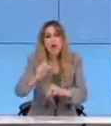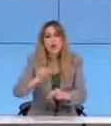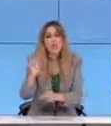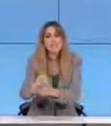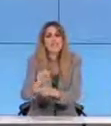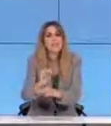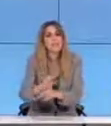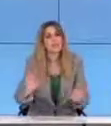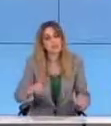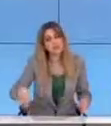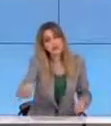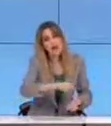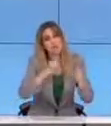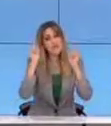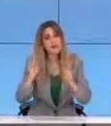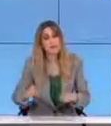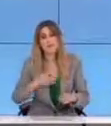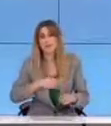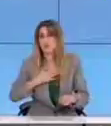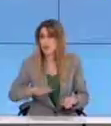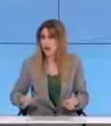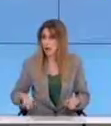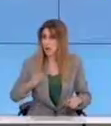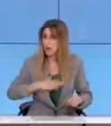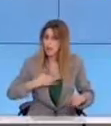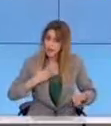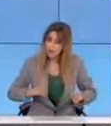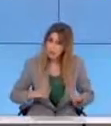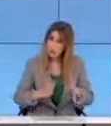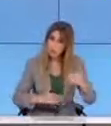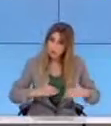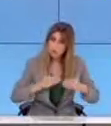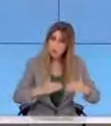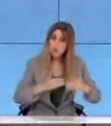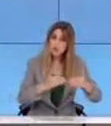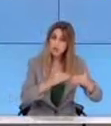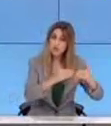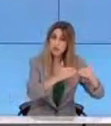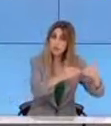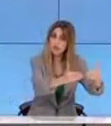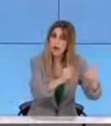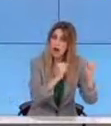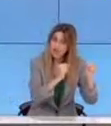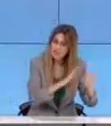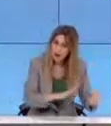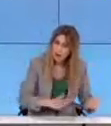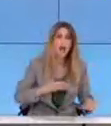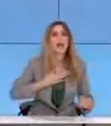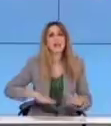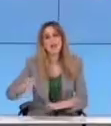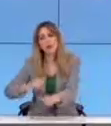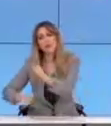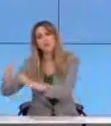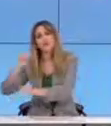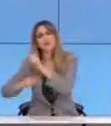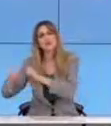μπροστά, με ασφάλεια και προοπτική, ή θα ξανακυλήσουμε πίσω στον φαύλο κύκλο των περικοπών και